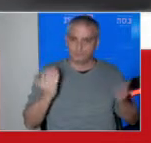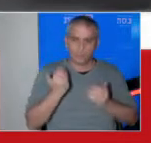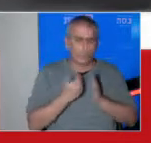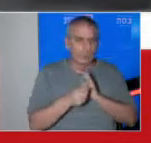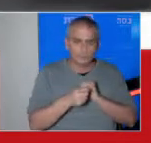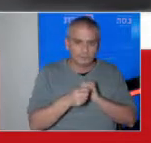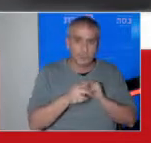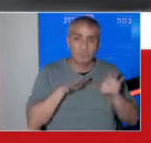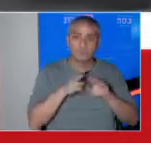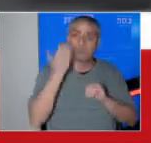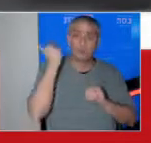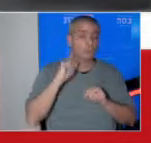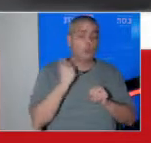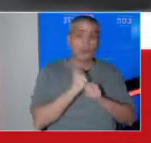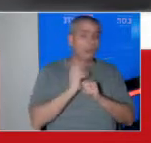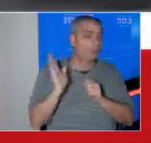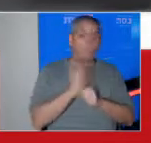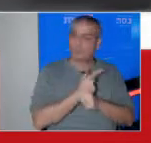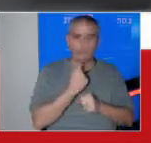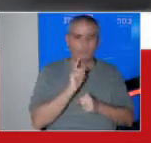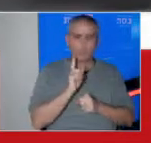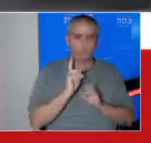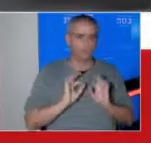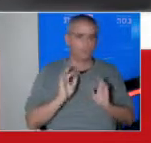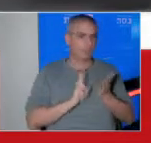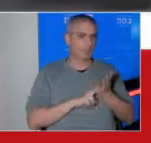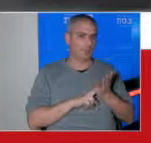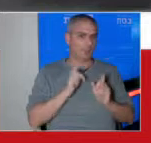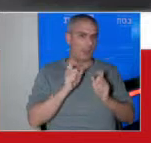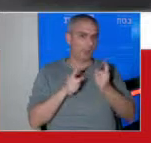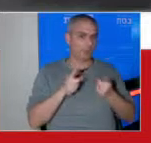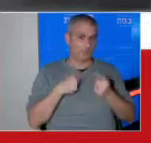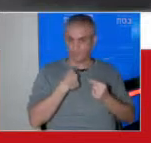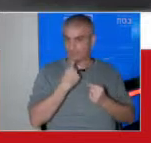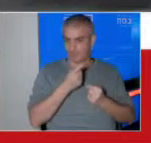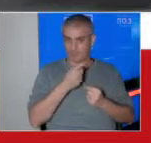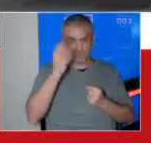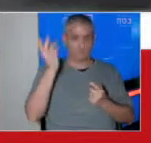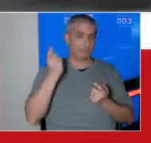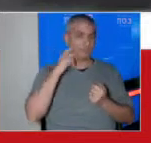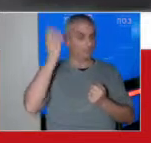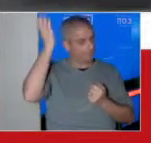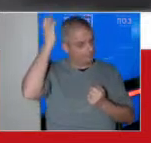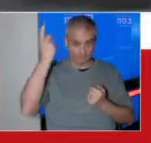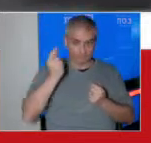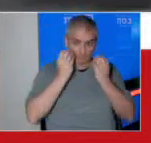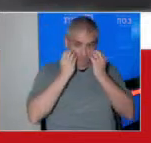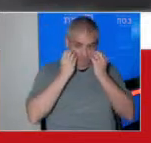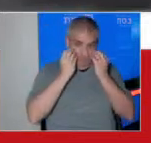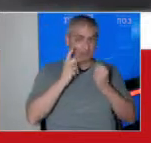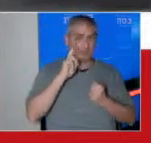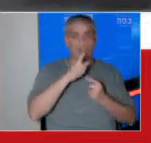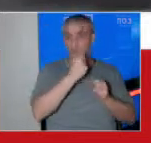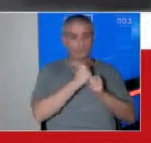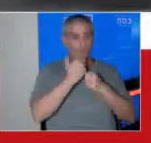מזה, זה שהממשלות הקודמות לא פינו, זה לא אמור להיות שום הצדקה לאנשים, אני מדבר על בנט, שקד, שר, שהם אלו שיצרו את כל